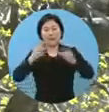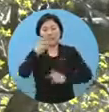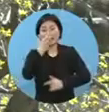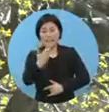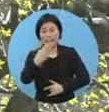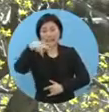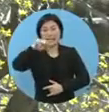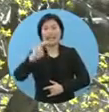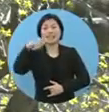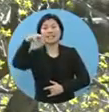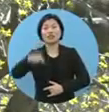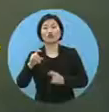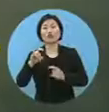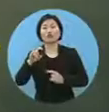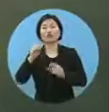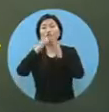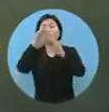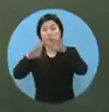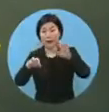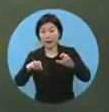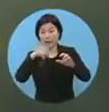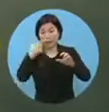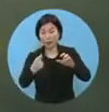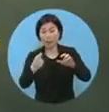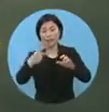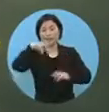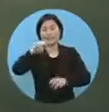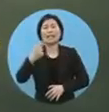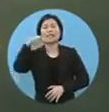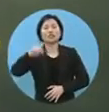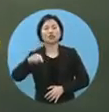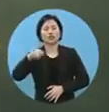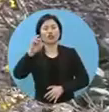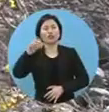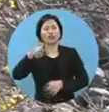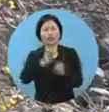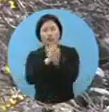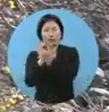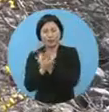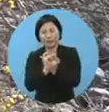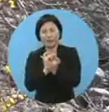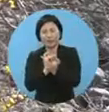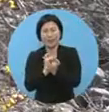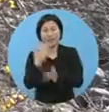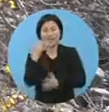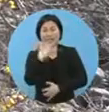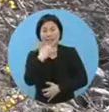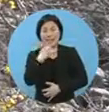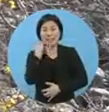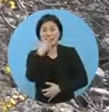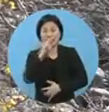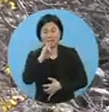마을에도 봄이 찾아왔습니다. 산수유 꽃이 마을 곳곳을 노란 물감으로 물들이고